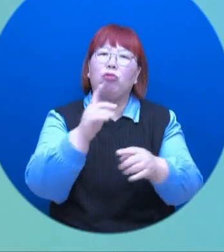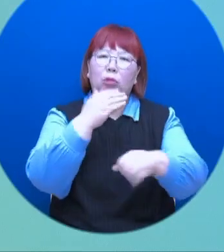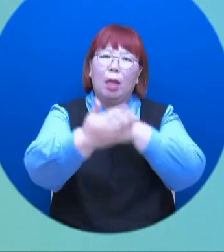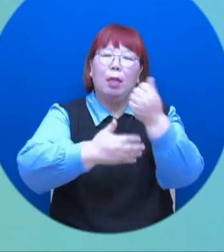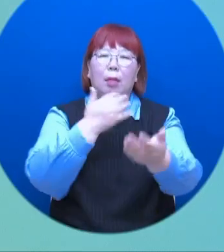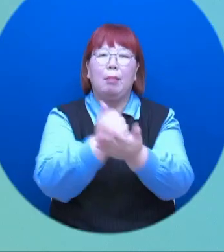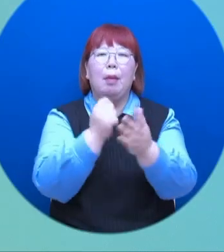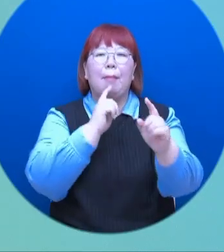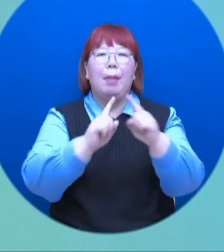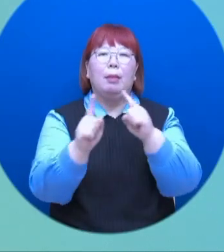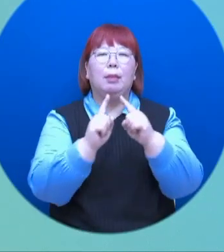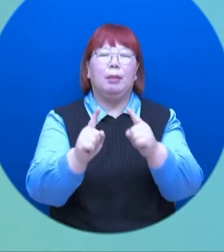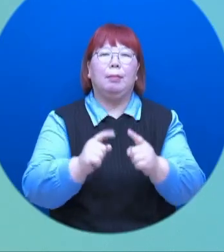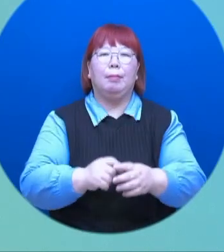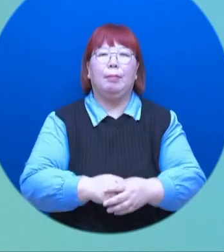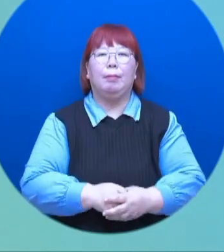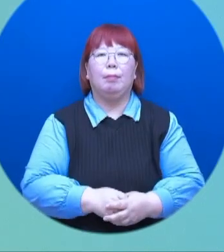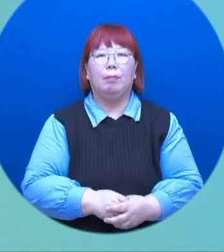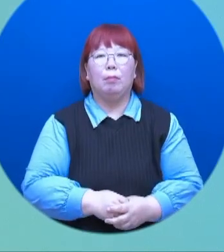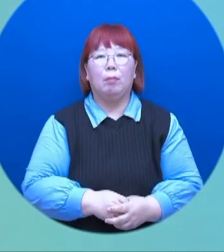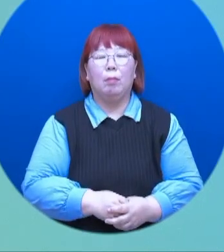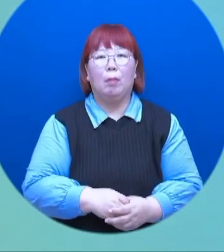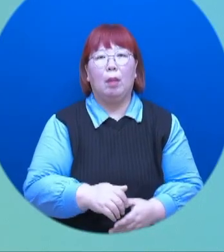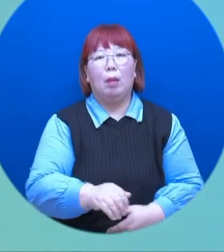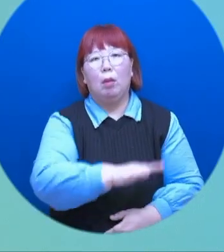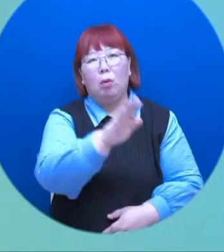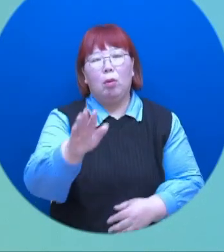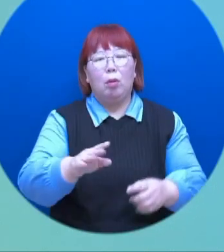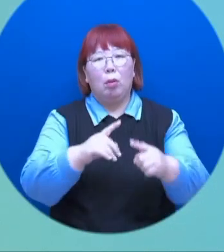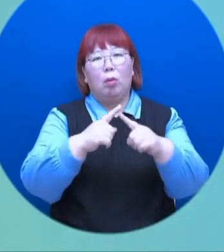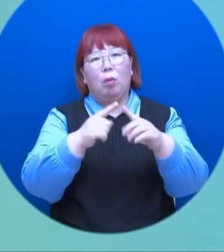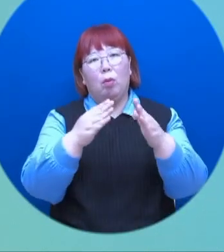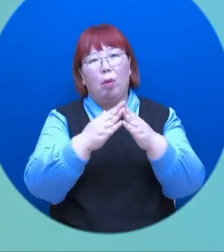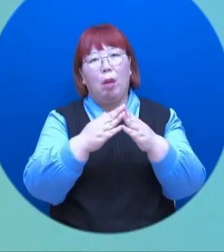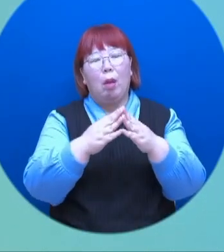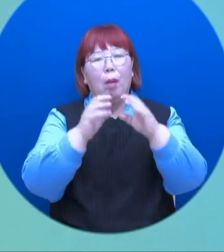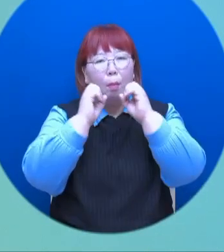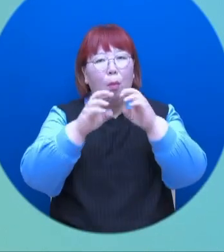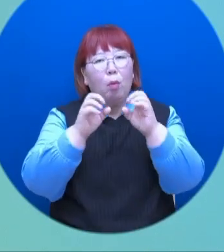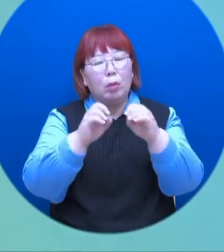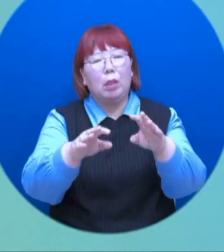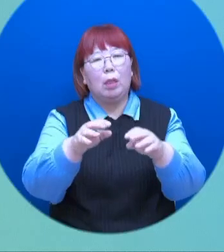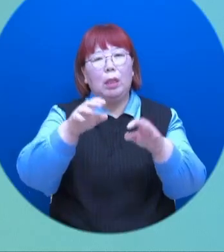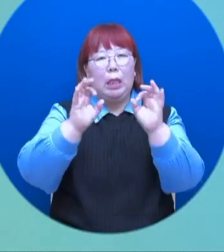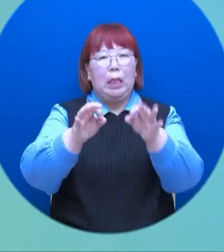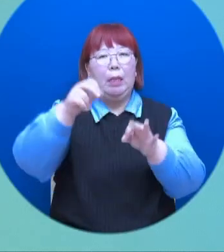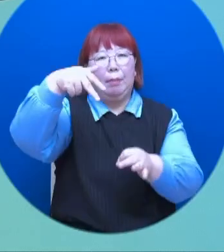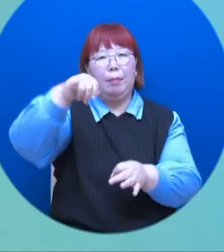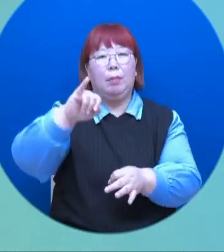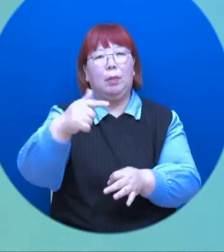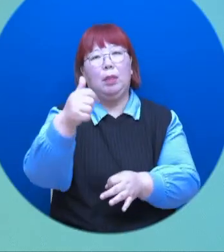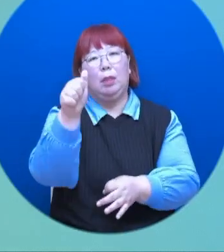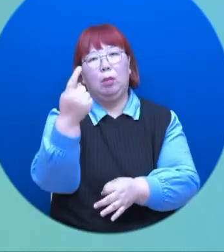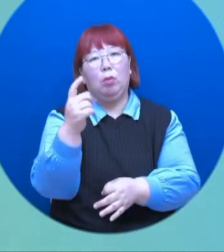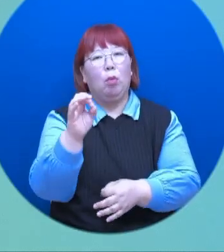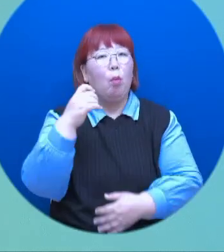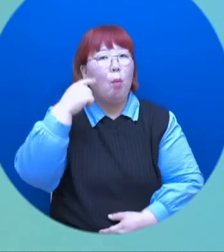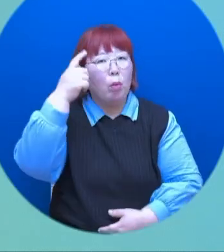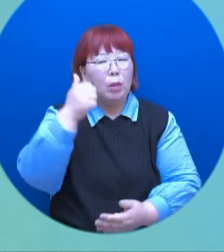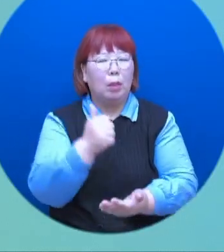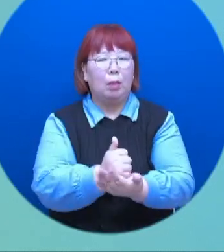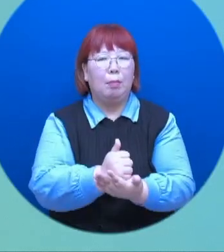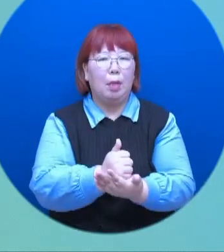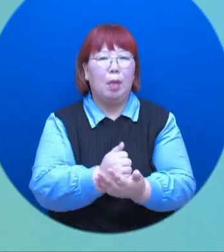말씀이잖아요. 우리 교회 목회하는 김진홍 목사님께서 결혼 주례를